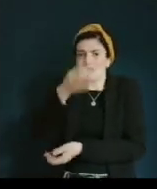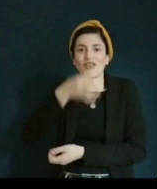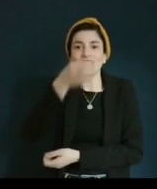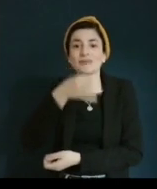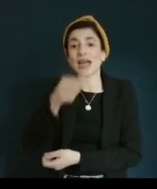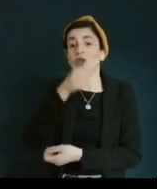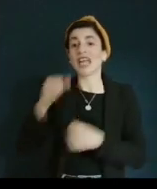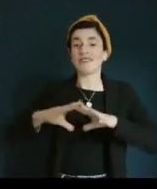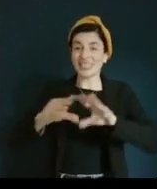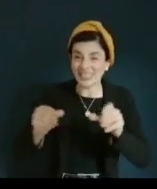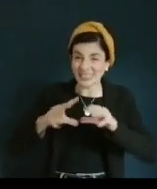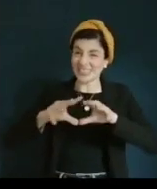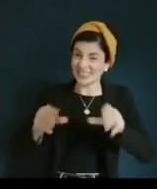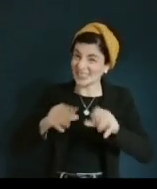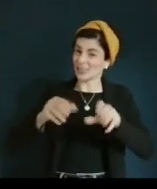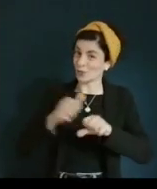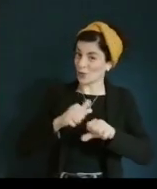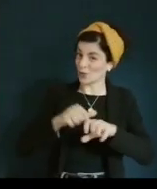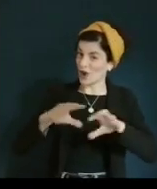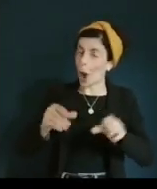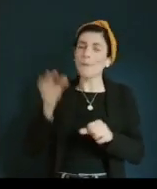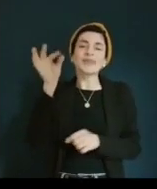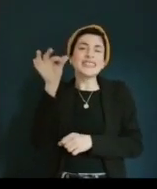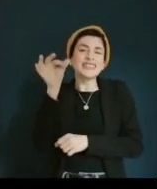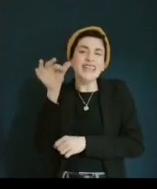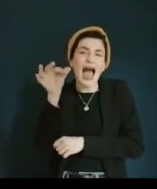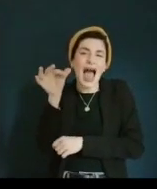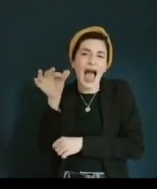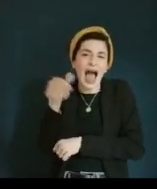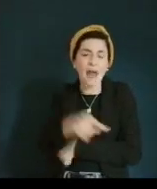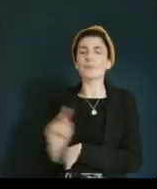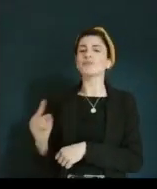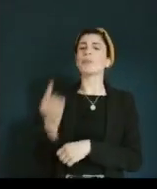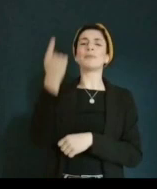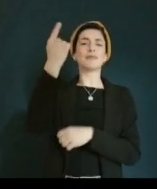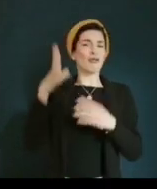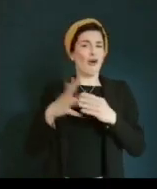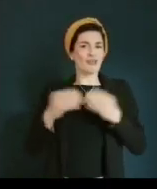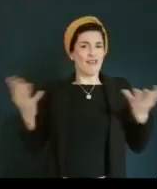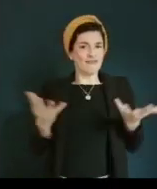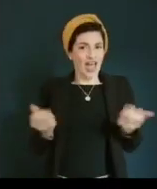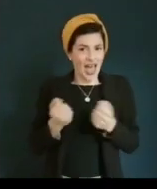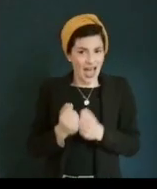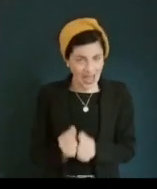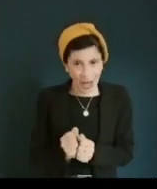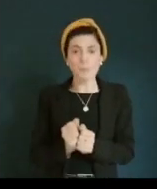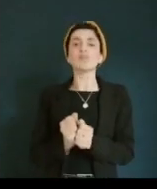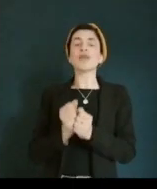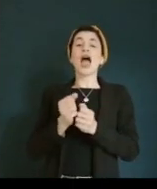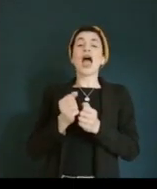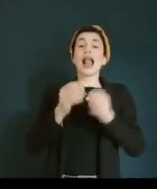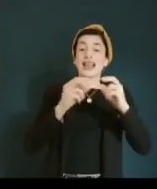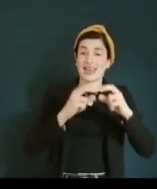vi spiegavo, un impasto abbastanza duro e un pizzico di sale. La prima cosa che faccio è andare a mettere